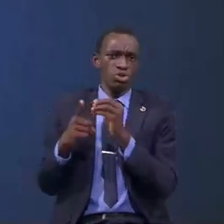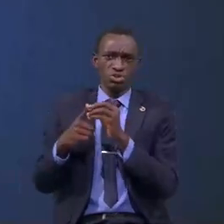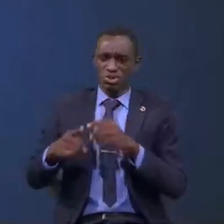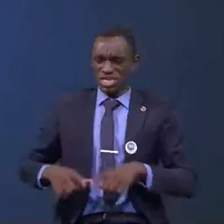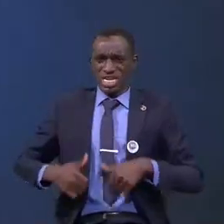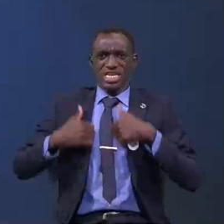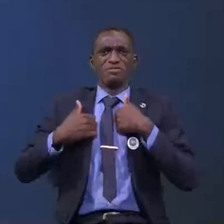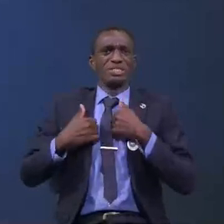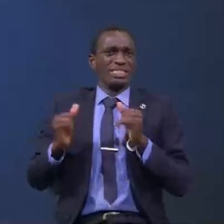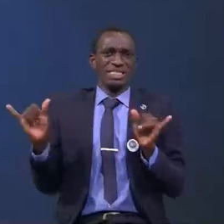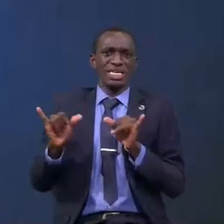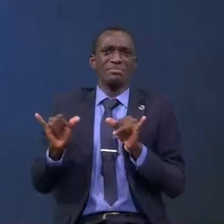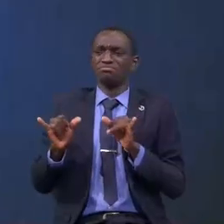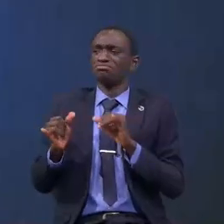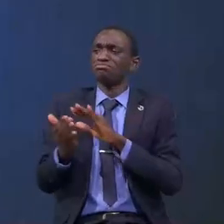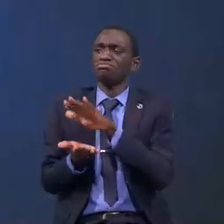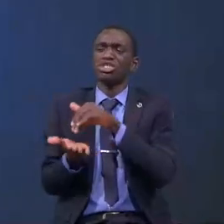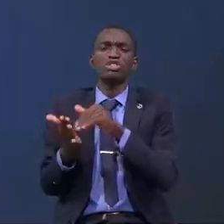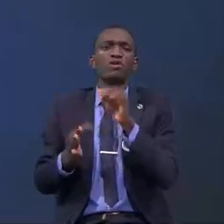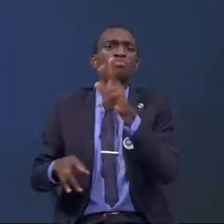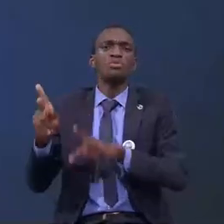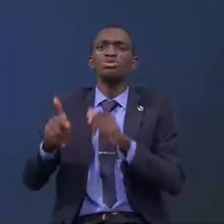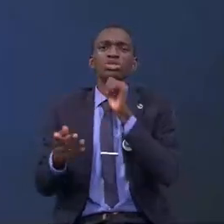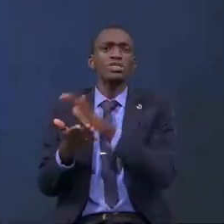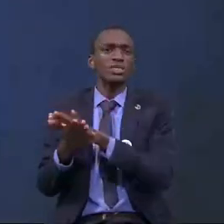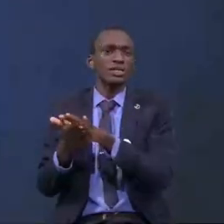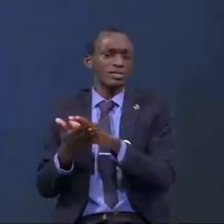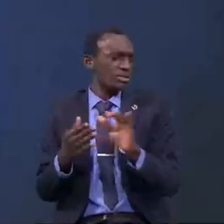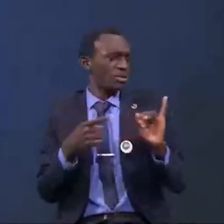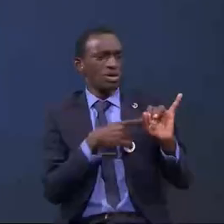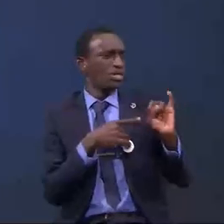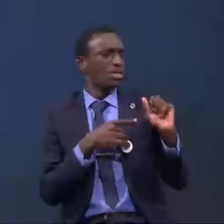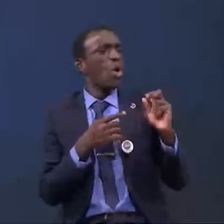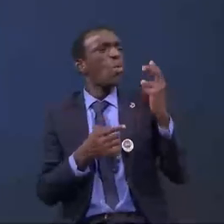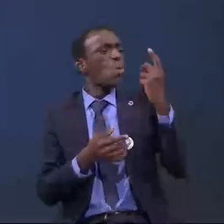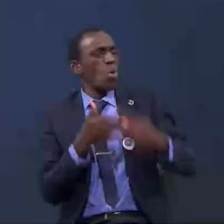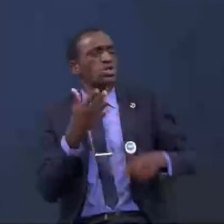Enoch aussi a vécu au milieu des gens impurs, aux lèvres impures. Quel est le problème?